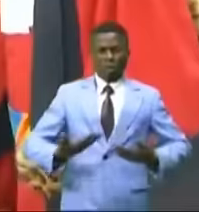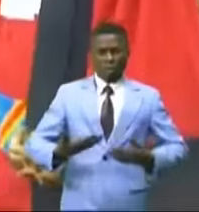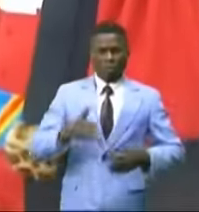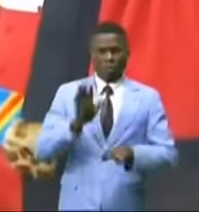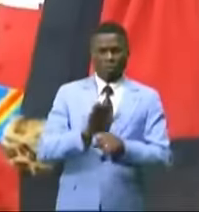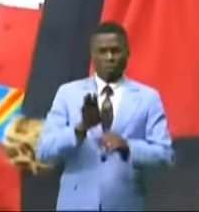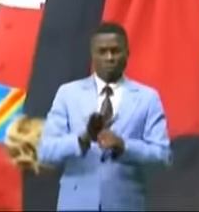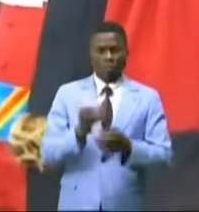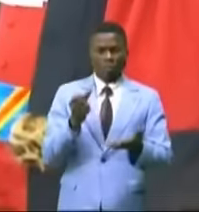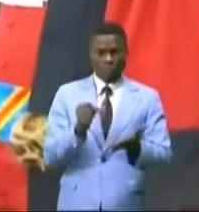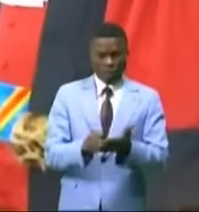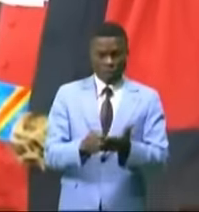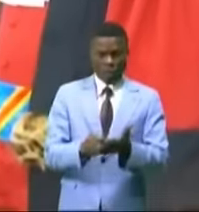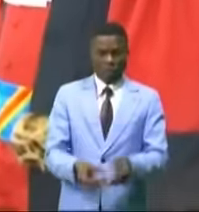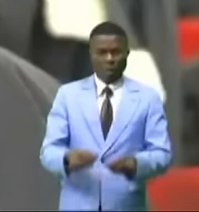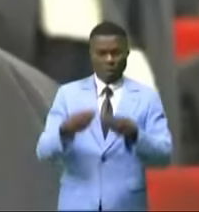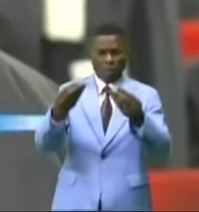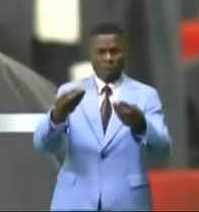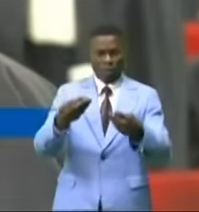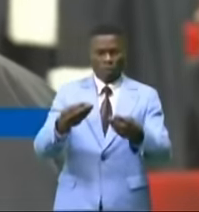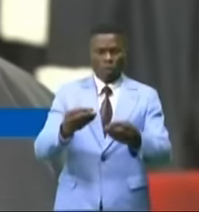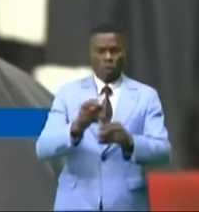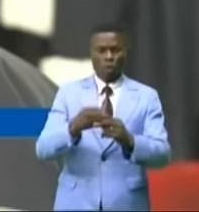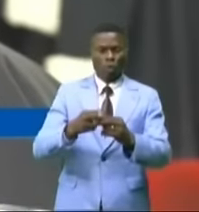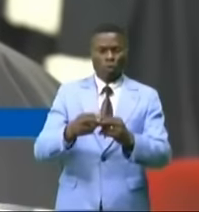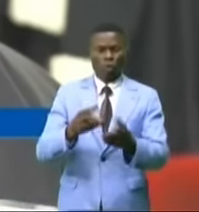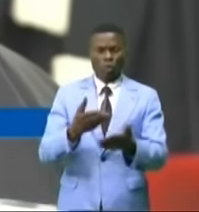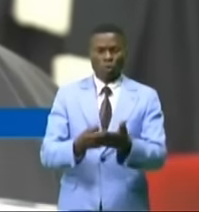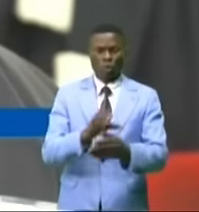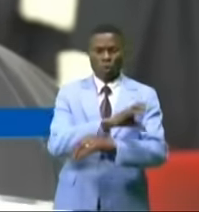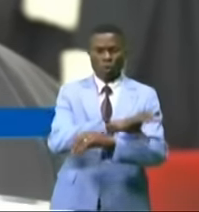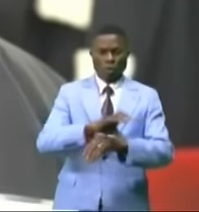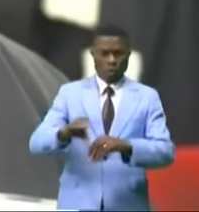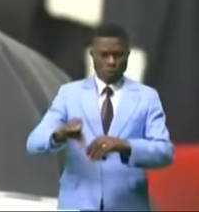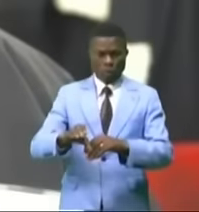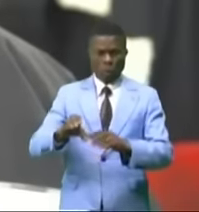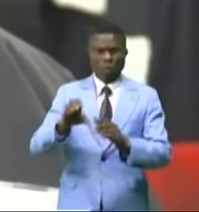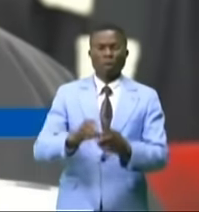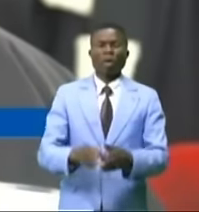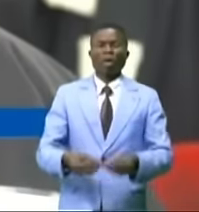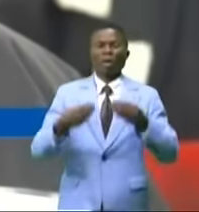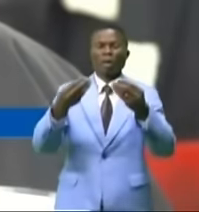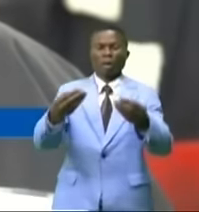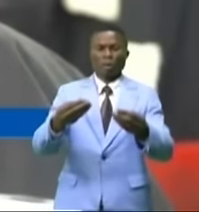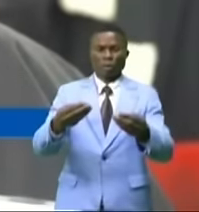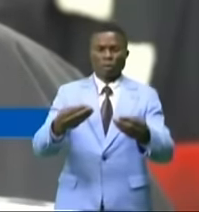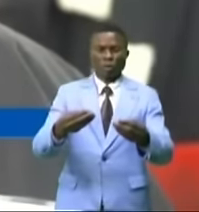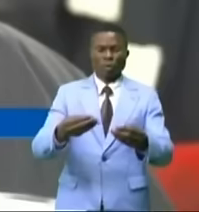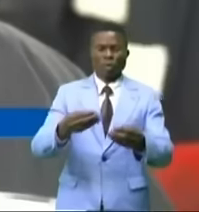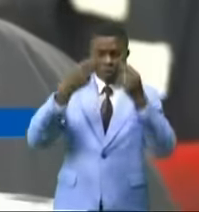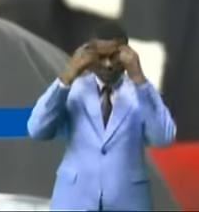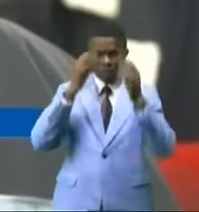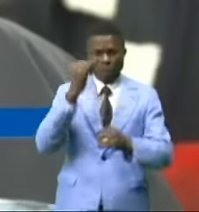d'arrêts soient rédigés en un temps si court. Et la Cour ayant rendu son arrêt en premier et dernier ressort,